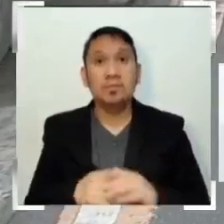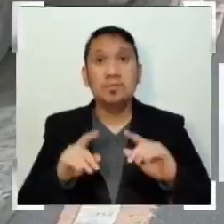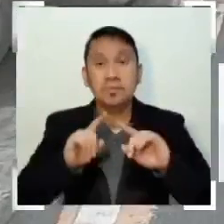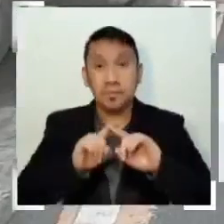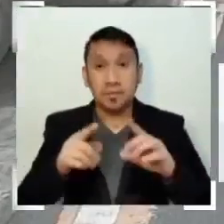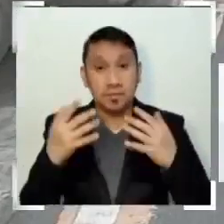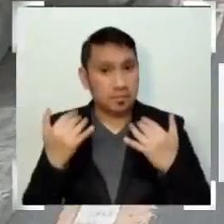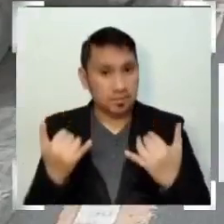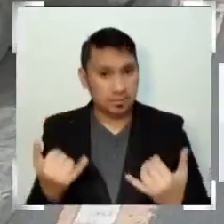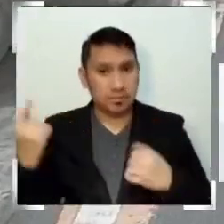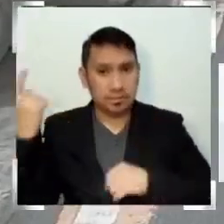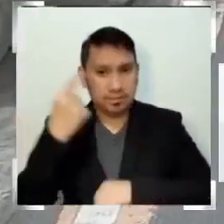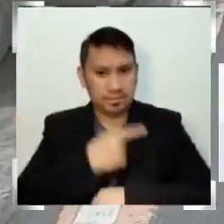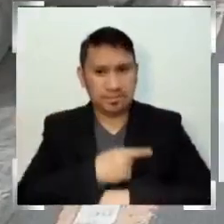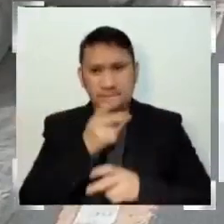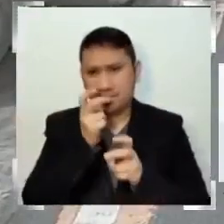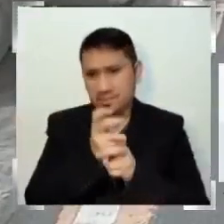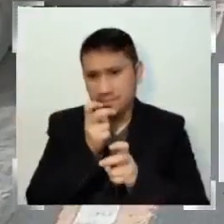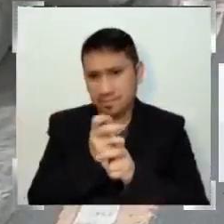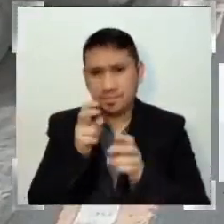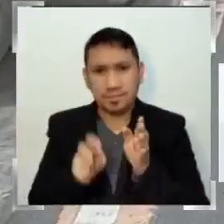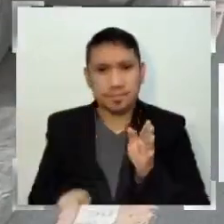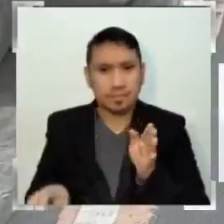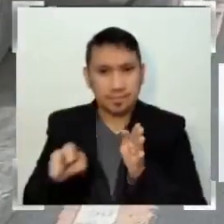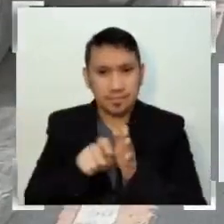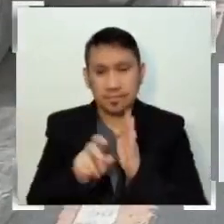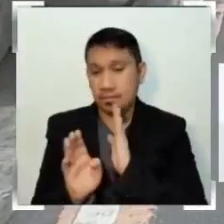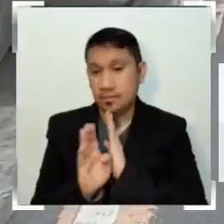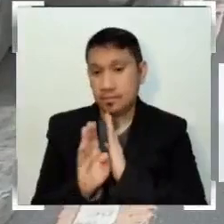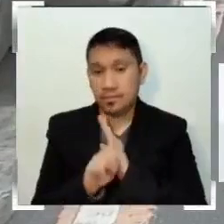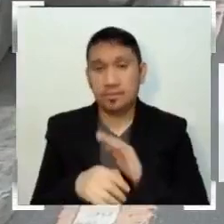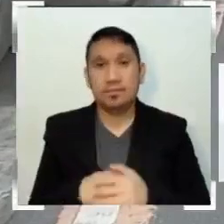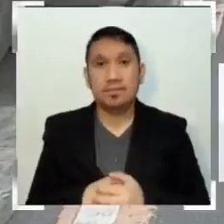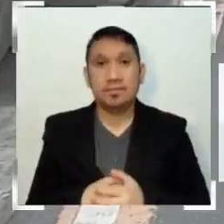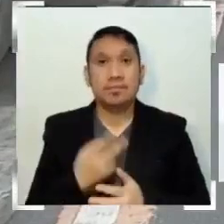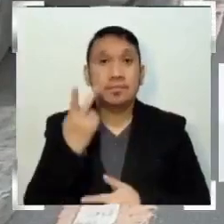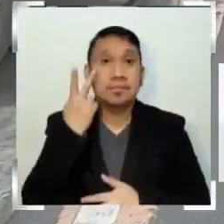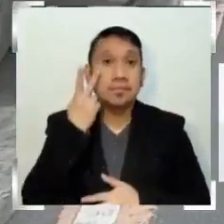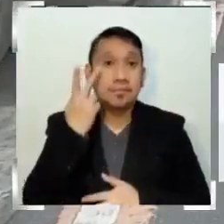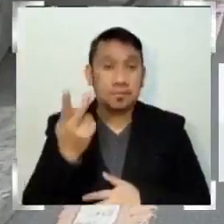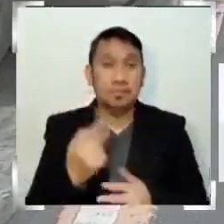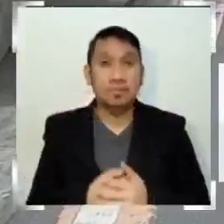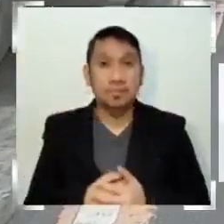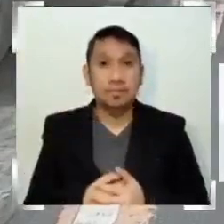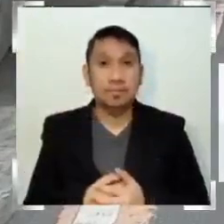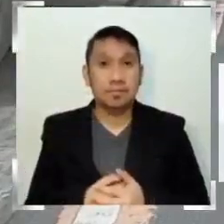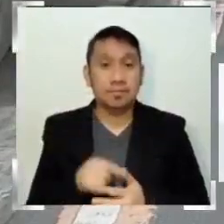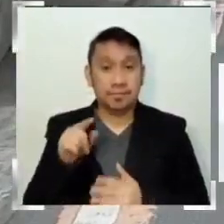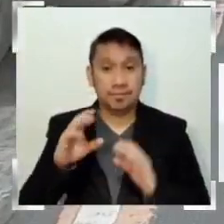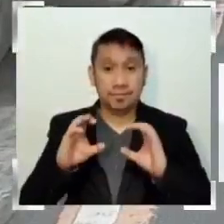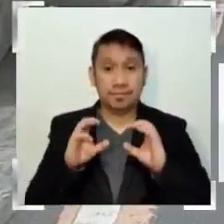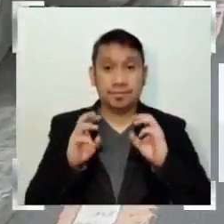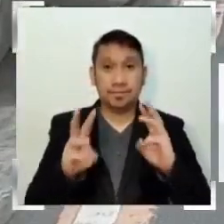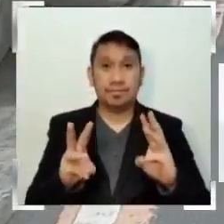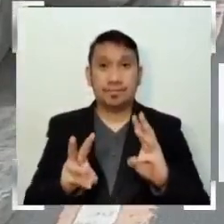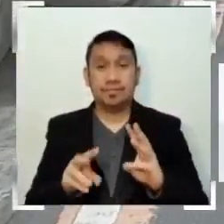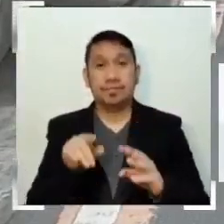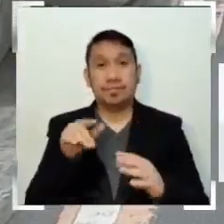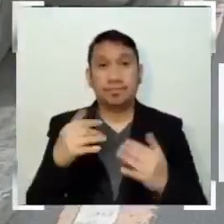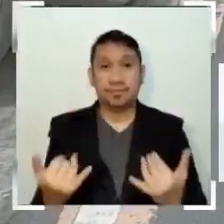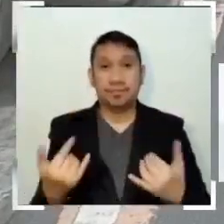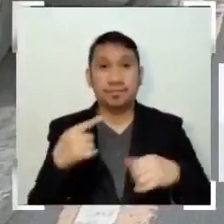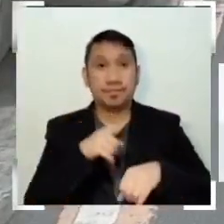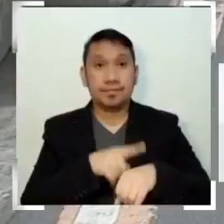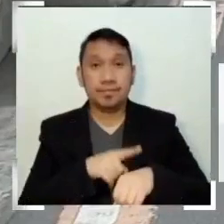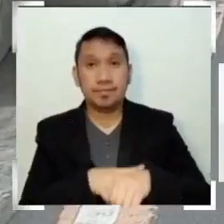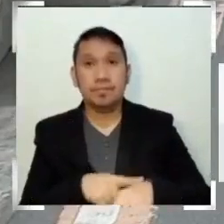araw, nahihirapan silang sumakay at kumuha ng mga bus. Kung titingnan natin yung Commonwealth, dapat sa mga oras na ito ay